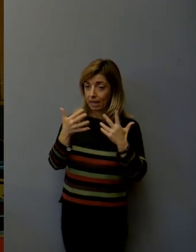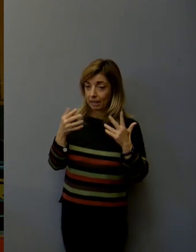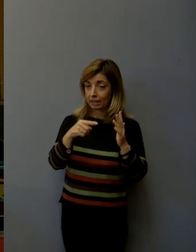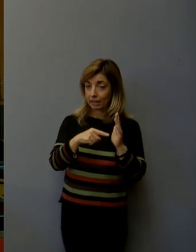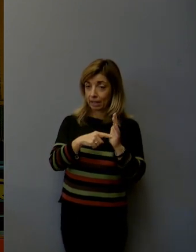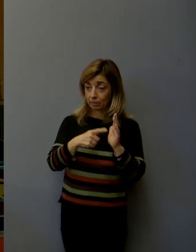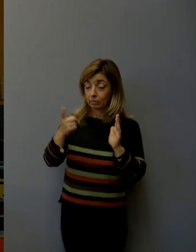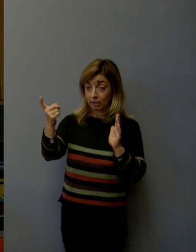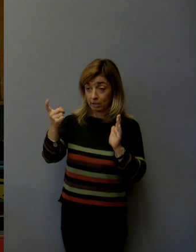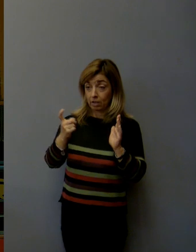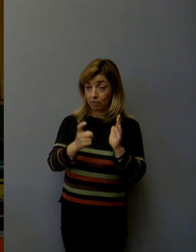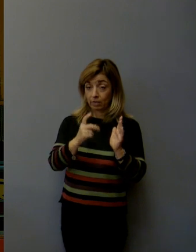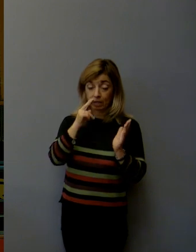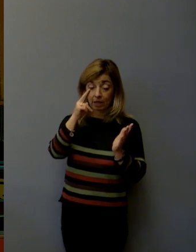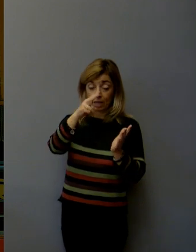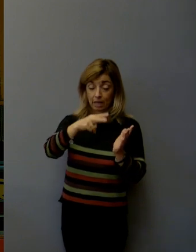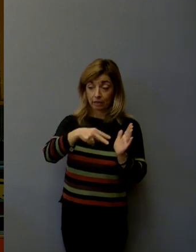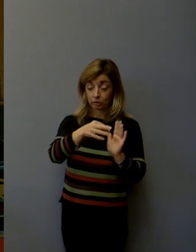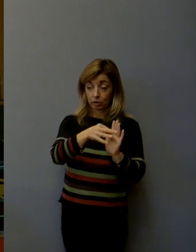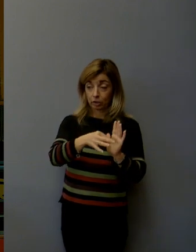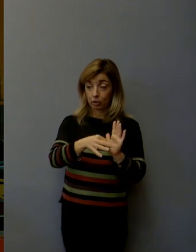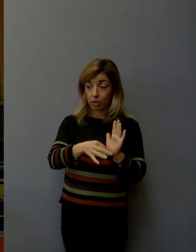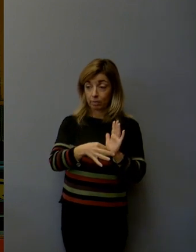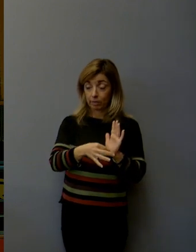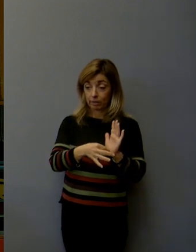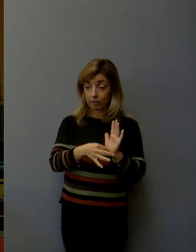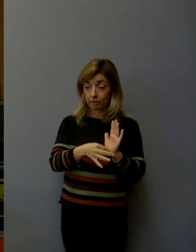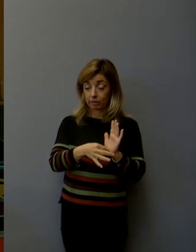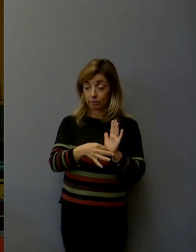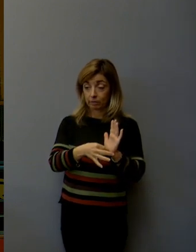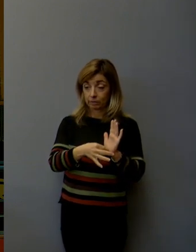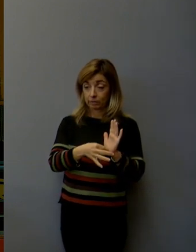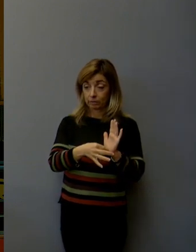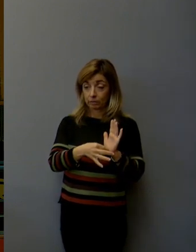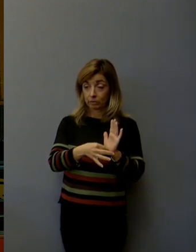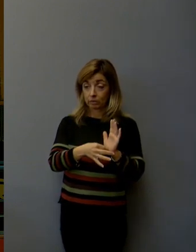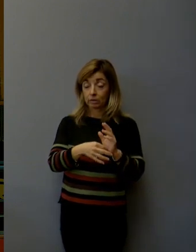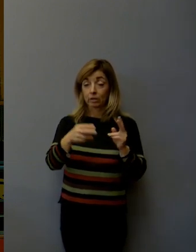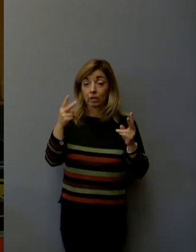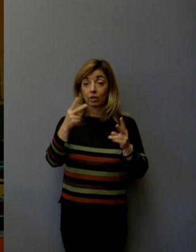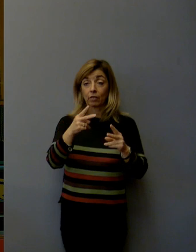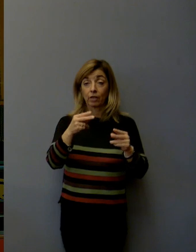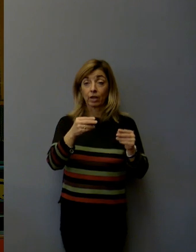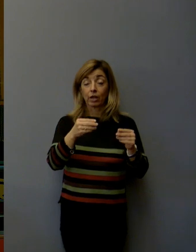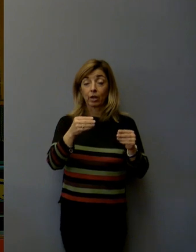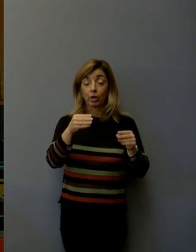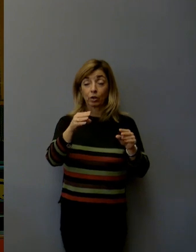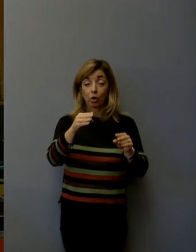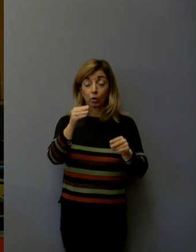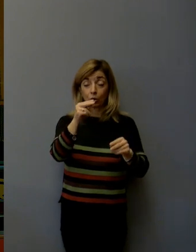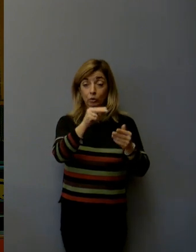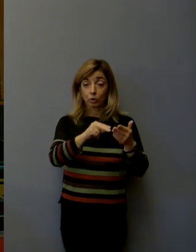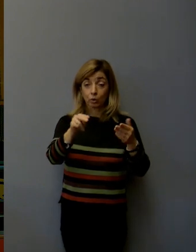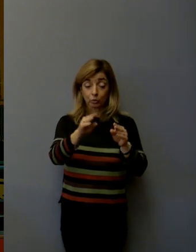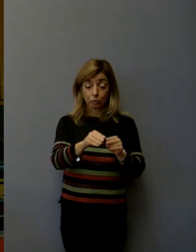lega il regolamento e poi così almeno Allora visto che gli scrutatori non sono stati designati perché non siamo